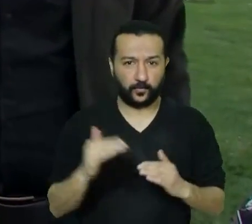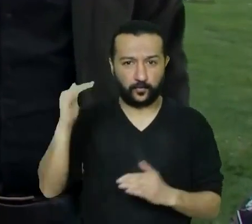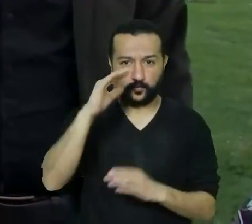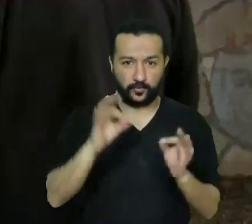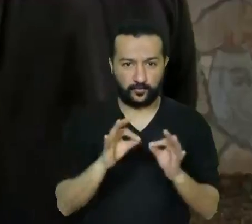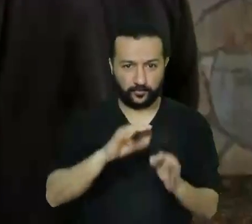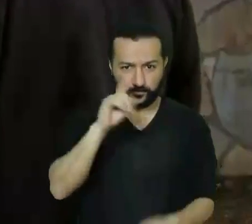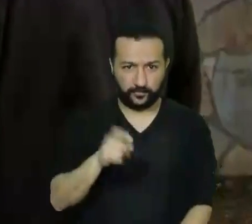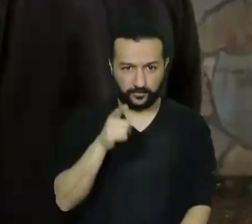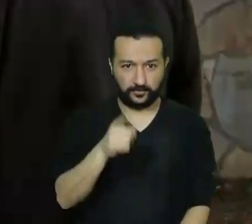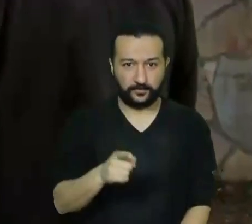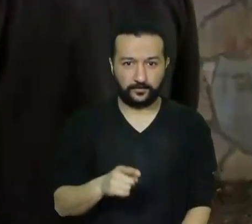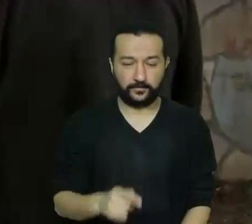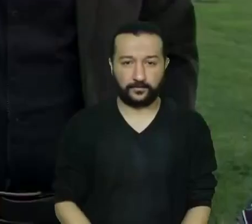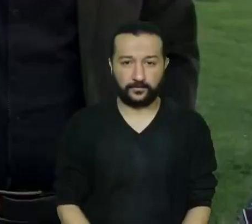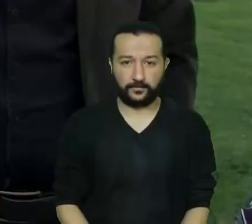o mu?